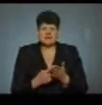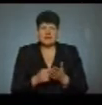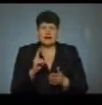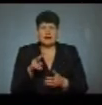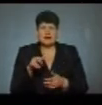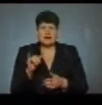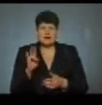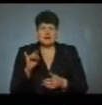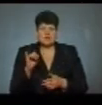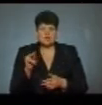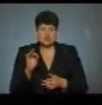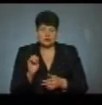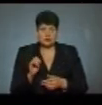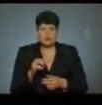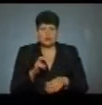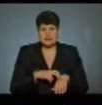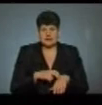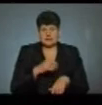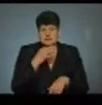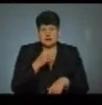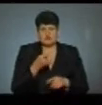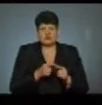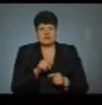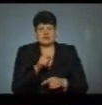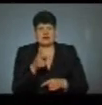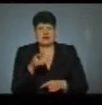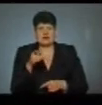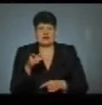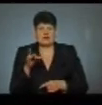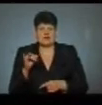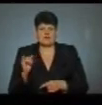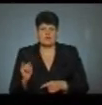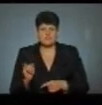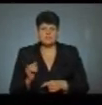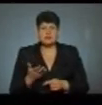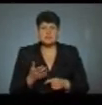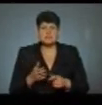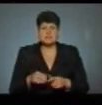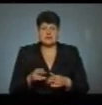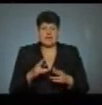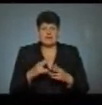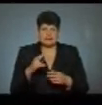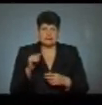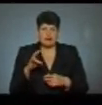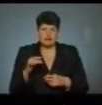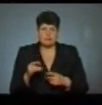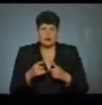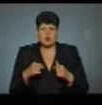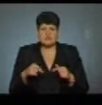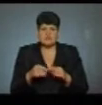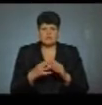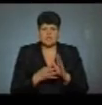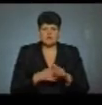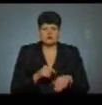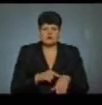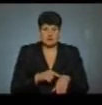клінічно. Лікар визначив, що це ГРВІ, каже Володимир Паничев. За даними Всесвітньої організації охорони здоров'я, на 19-ту годину на